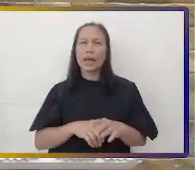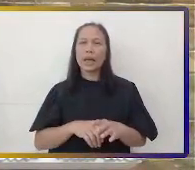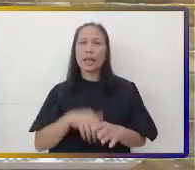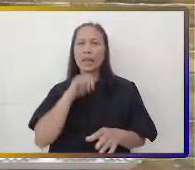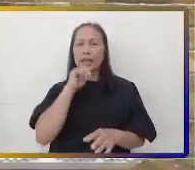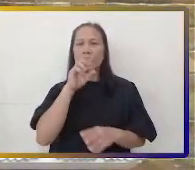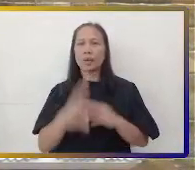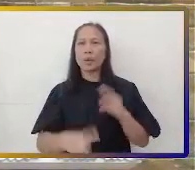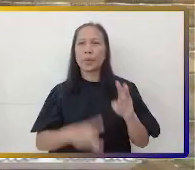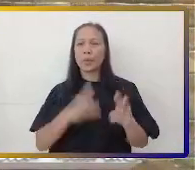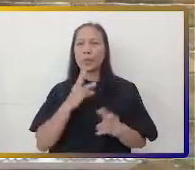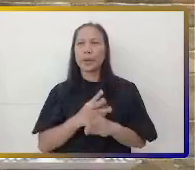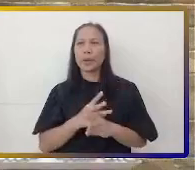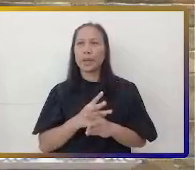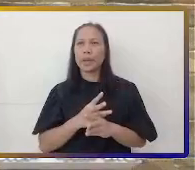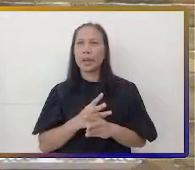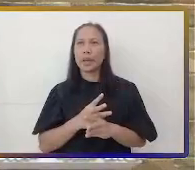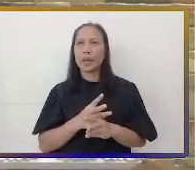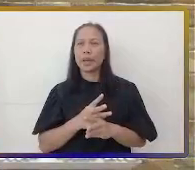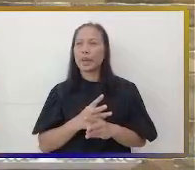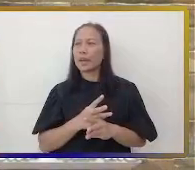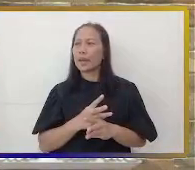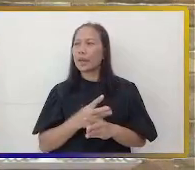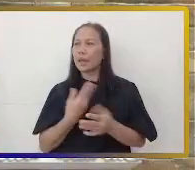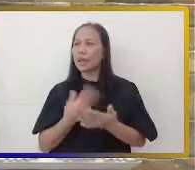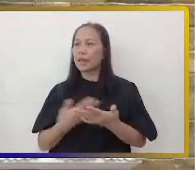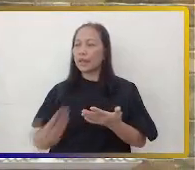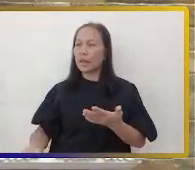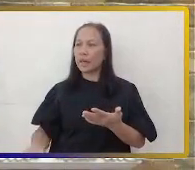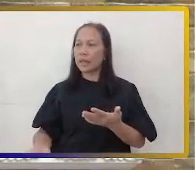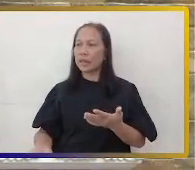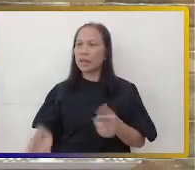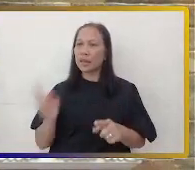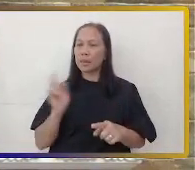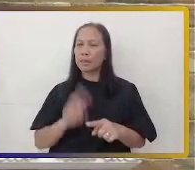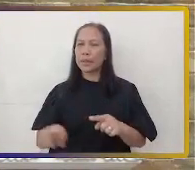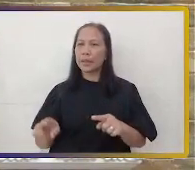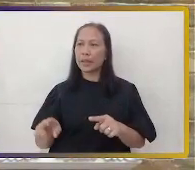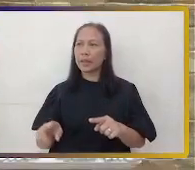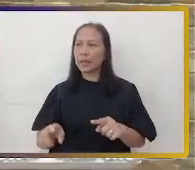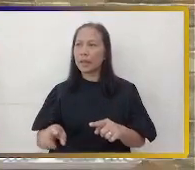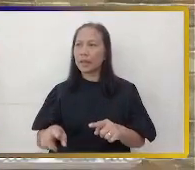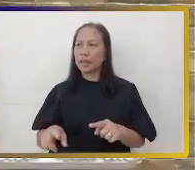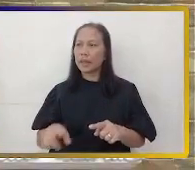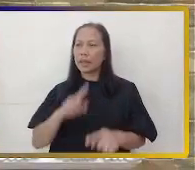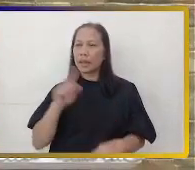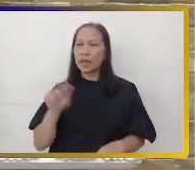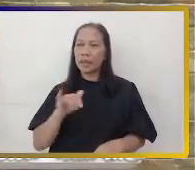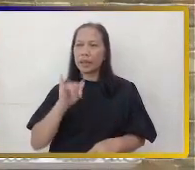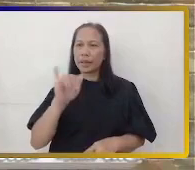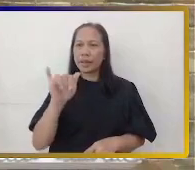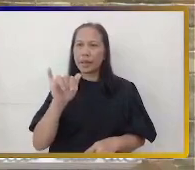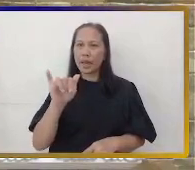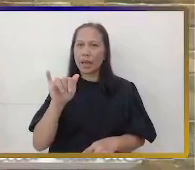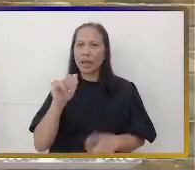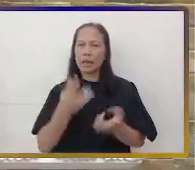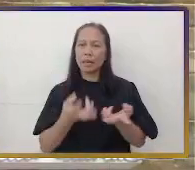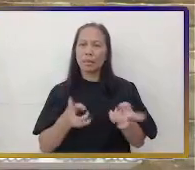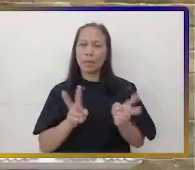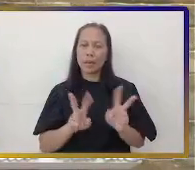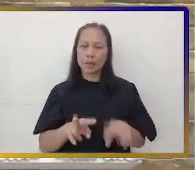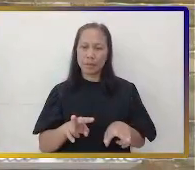puso natin tumitibok hindi sa mga bagay na temporal kundi sa kanya